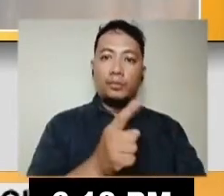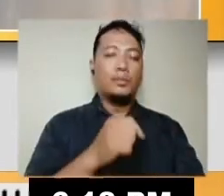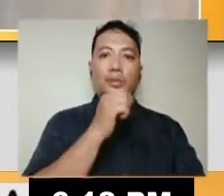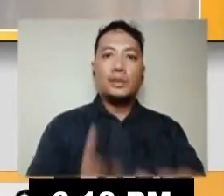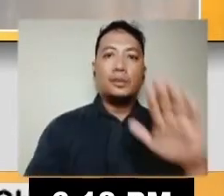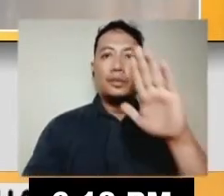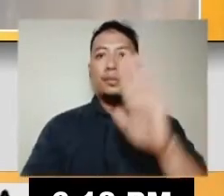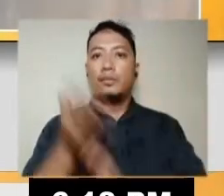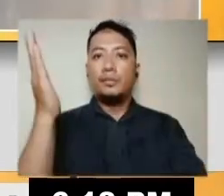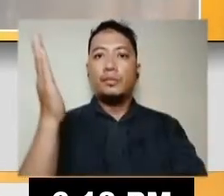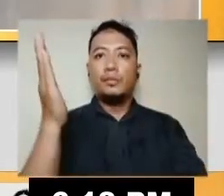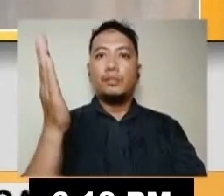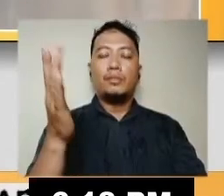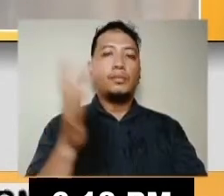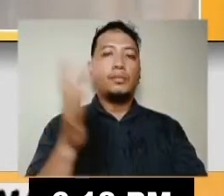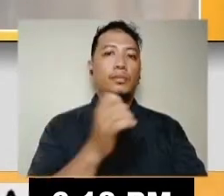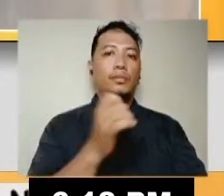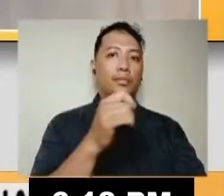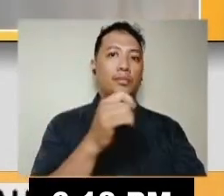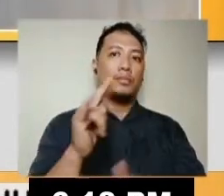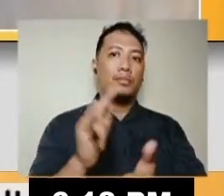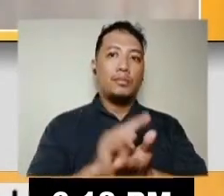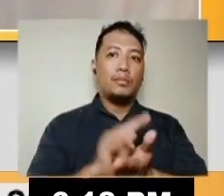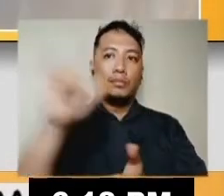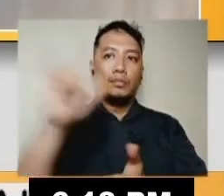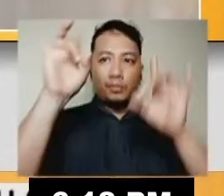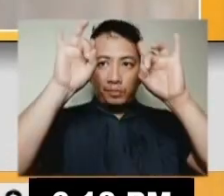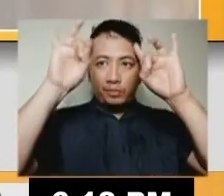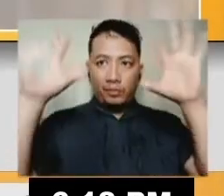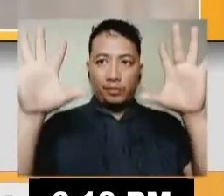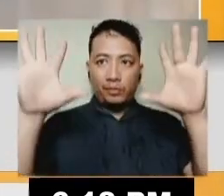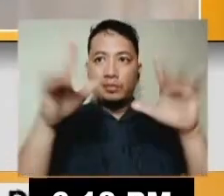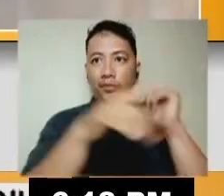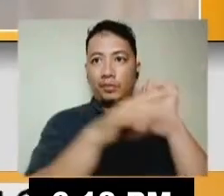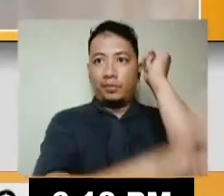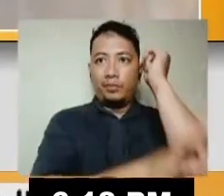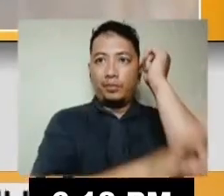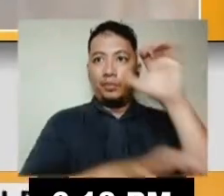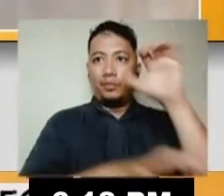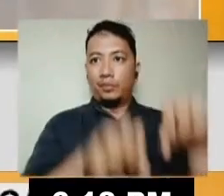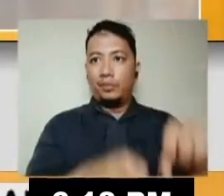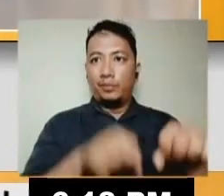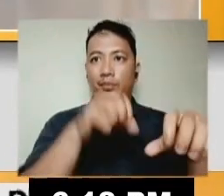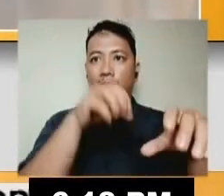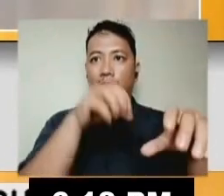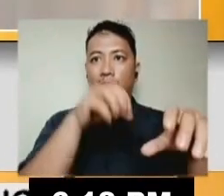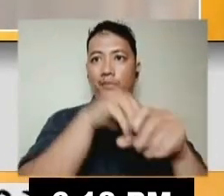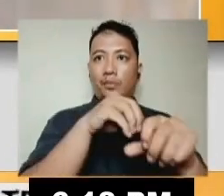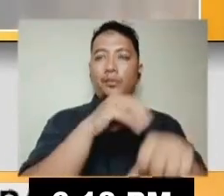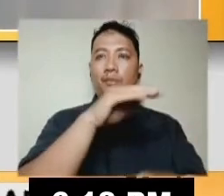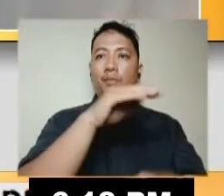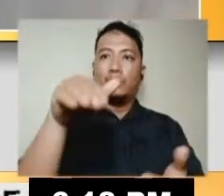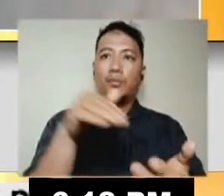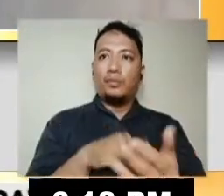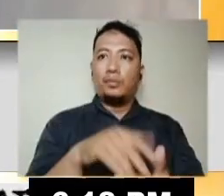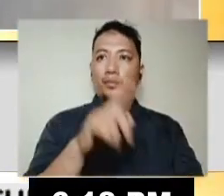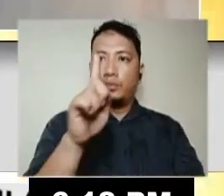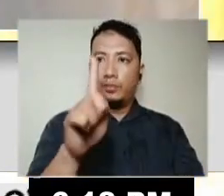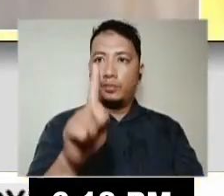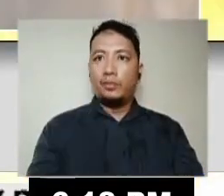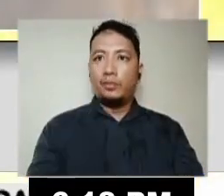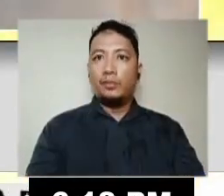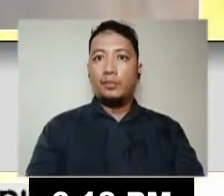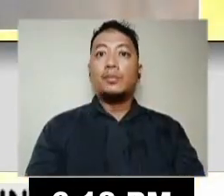hindi magiging isang flight risk itong mga dayuhang nahuli sa raid sa Central One? Tama po yun,